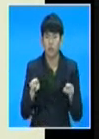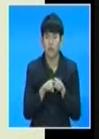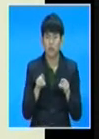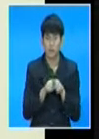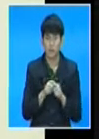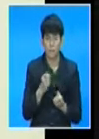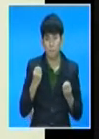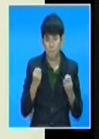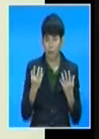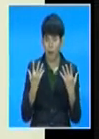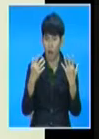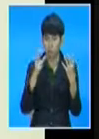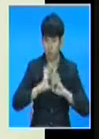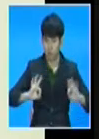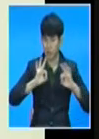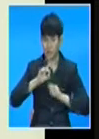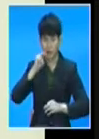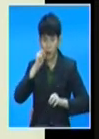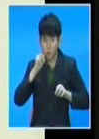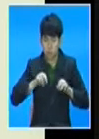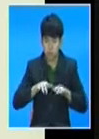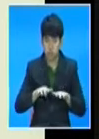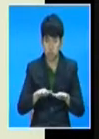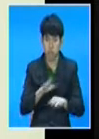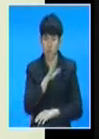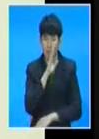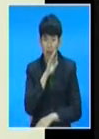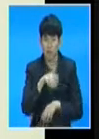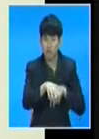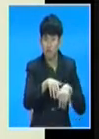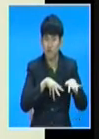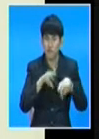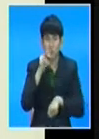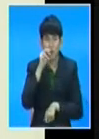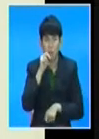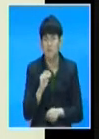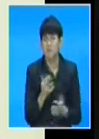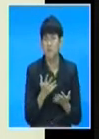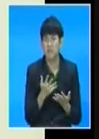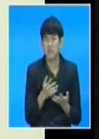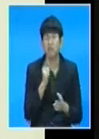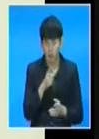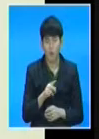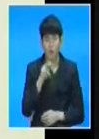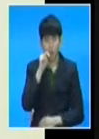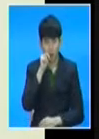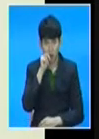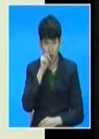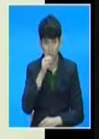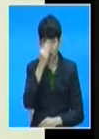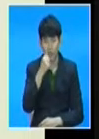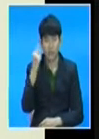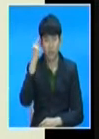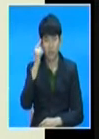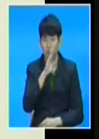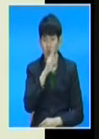น้ำครับชุมชนเนี่ยถ้าเขายังไม่มีน้ำกินน้ำใช้ท่านไปปลูกป่าก็ไม่ได้ต้องมีน้ำนะแล้วท่านถ้